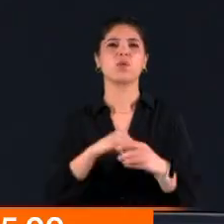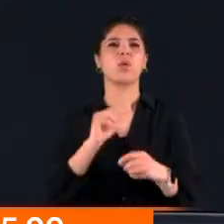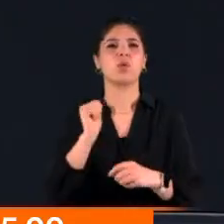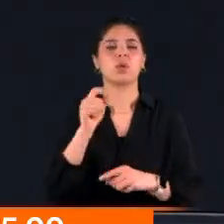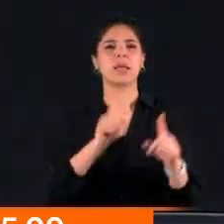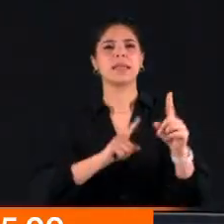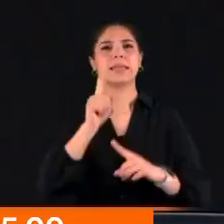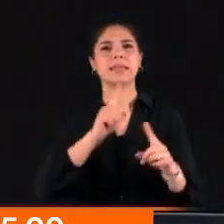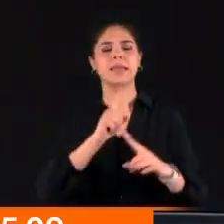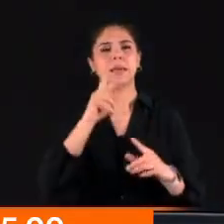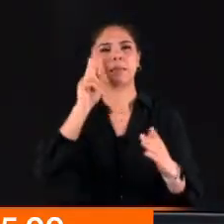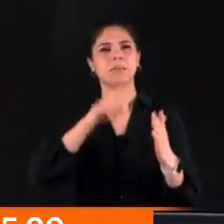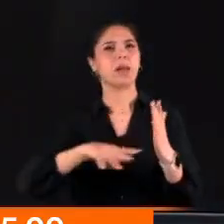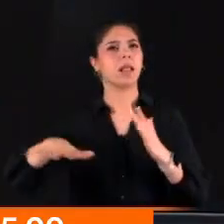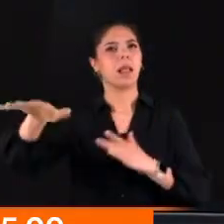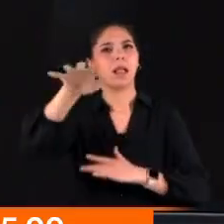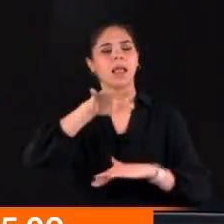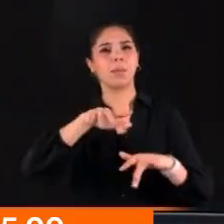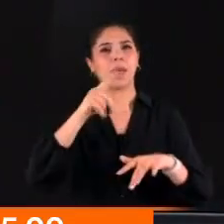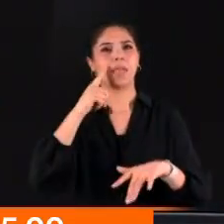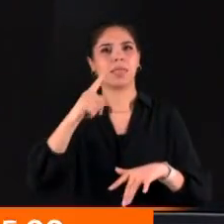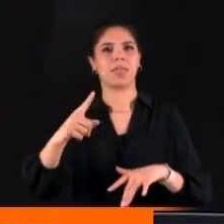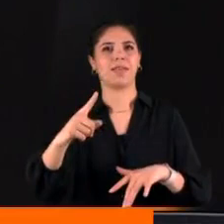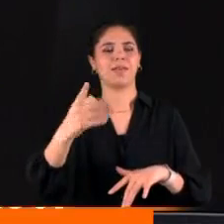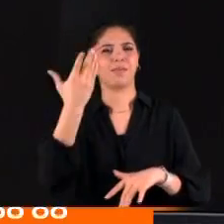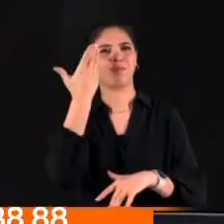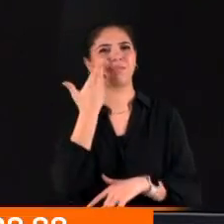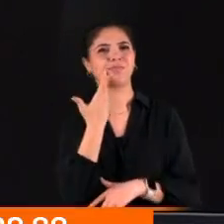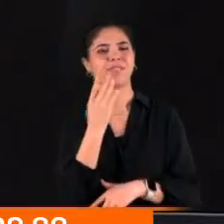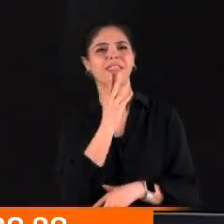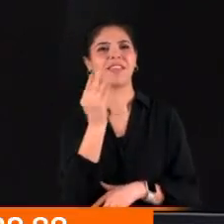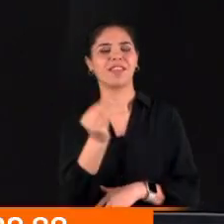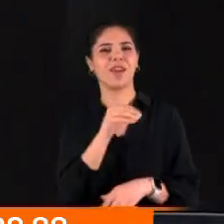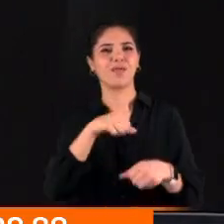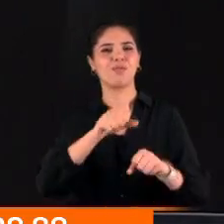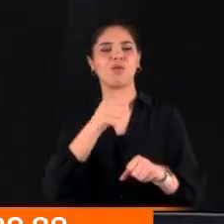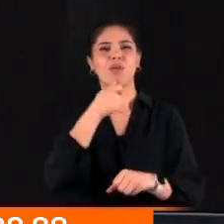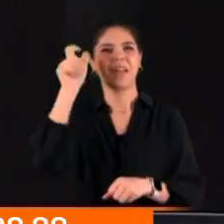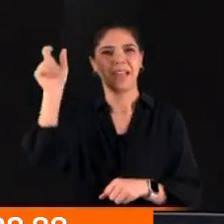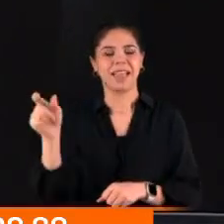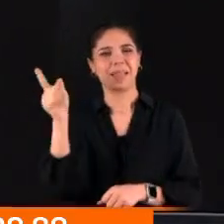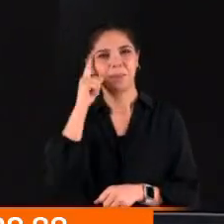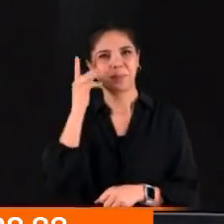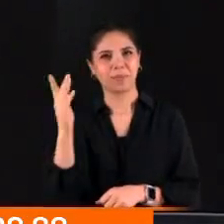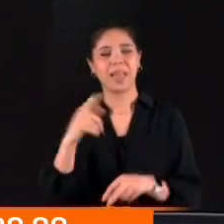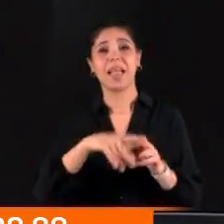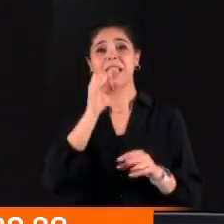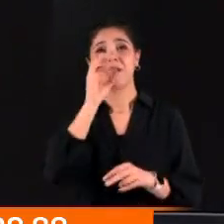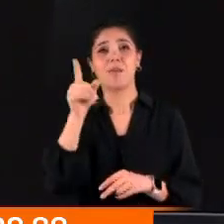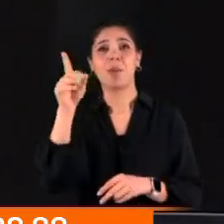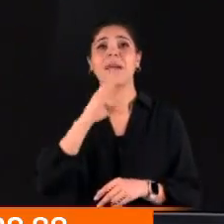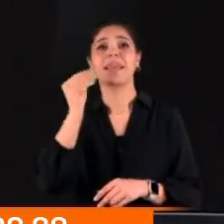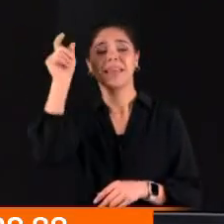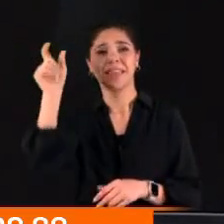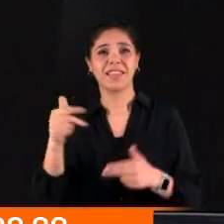Son günlerde internette biraz zaman geçiren herkes, piyano karşısında herkesi kendine hayran bırakan genç motokuryeyi tanıdı. ATV Haber gencin şaşırtıcı